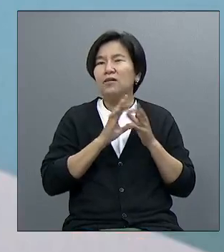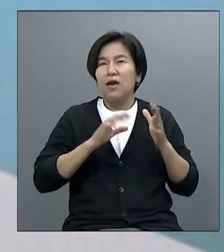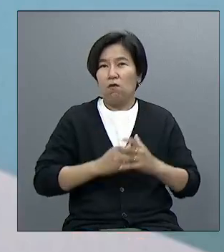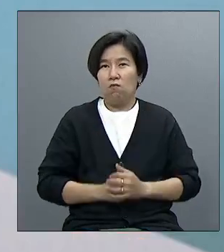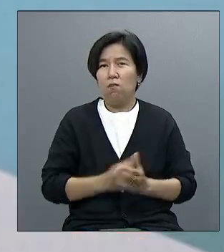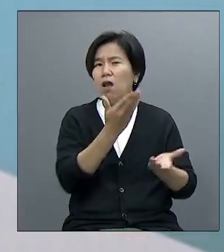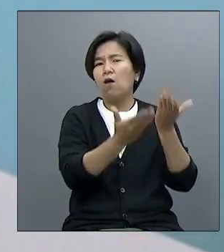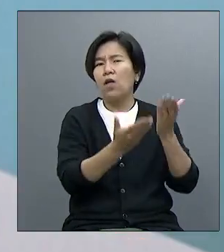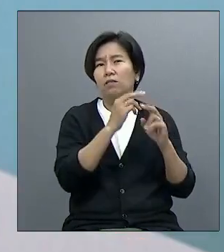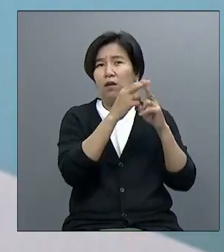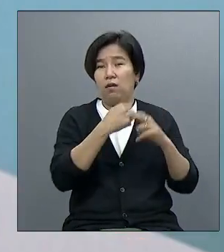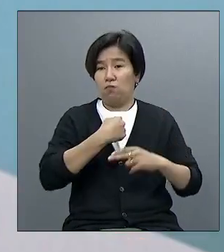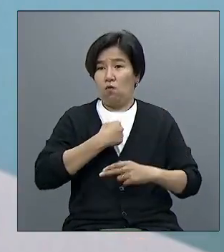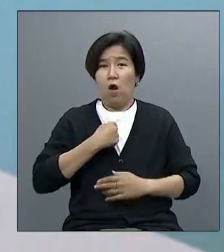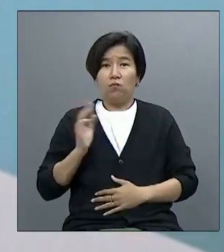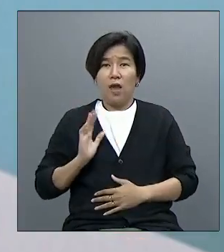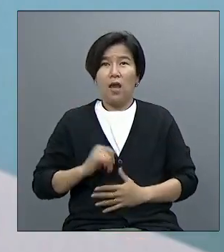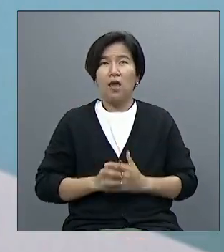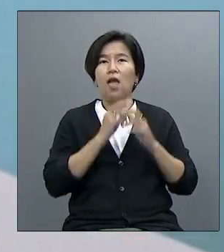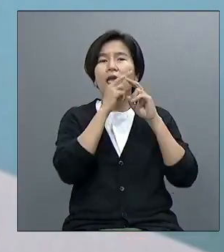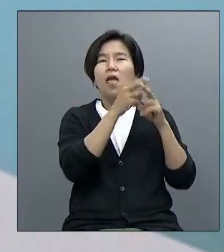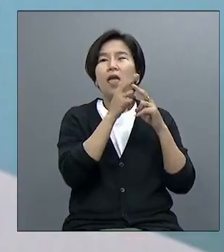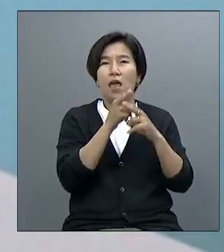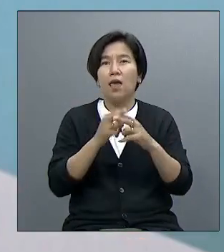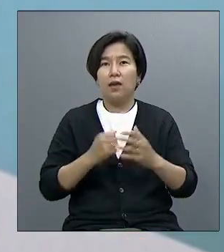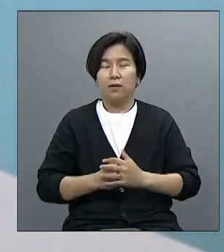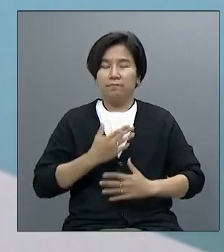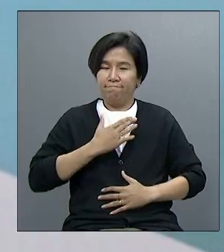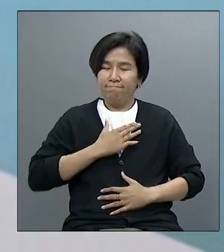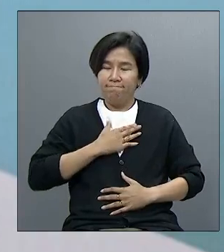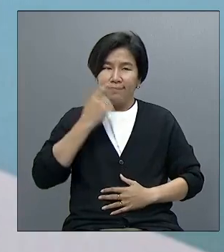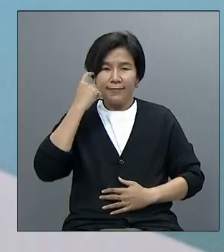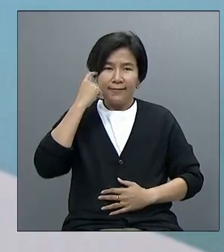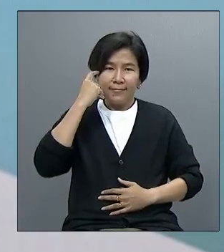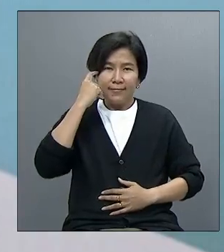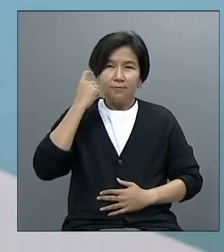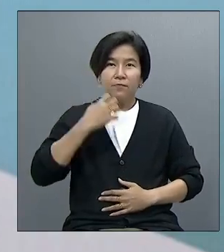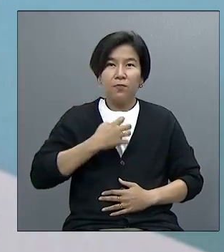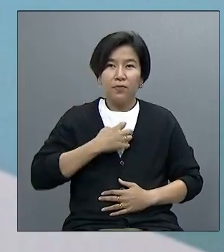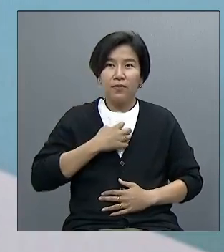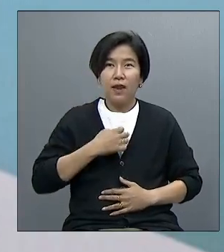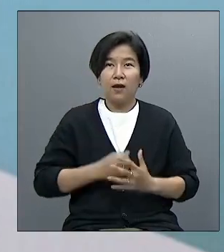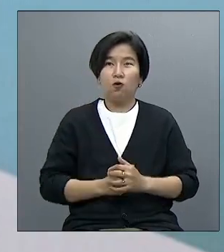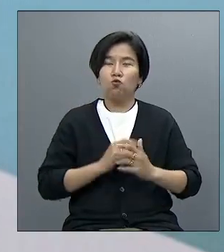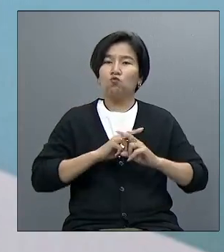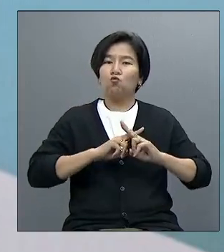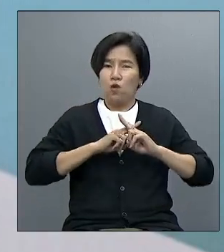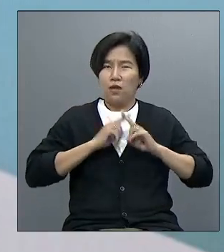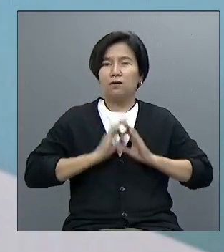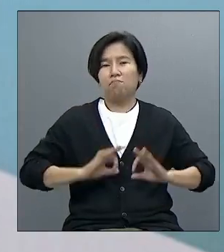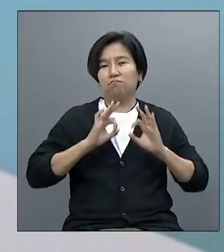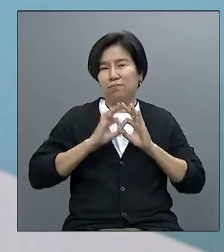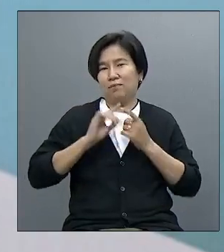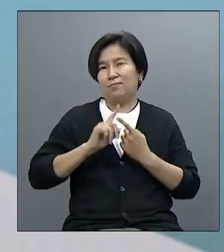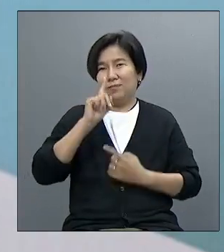ขาอ่ะมันไม่ได้เป็นเรื่องของเราบางทีมันอยู่ที่ตัวเราอ่ะที่ตั้งหมุดหมายแล้วก็มองตัวเองยังไงมากกว่าสุดท้ายแล้วตัวเราสำคัญที่สุดแต่อย่